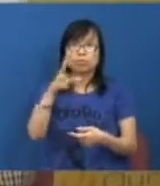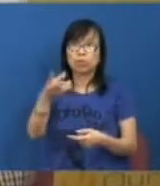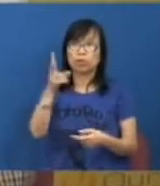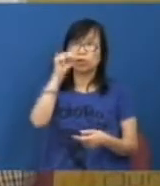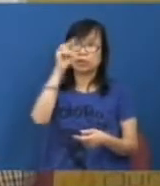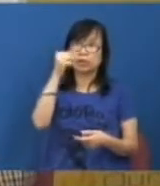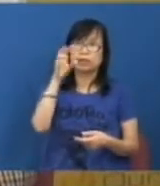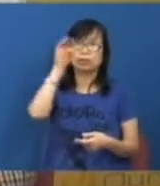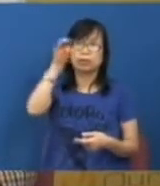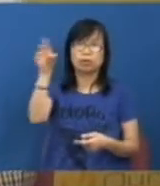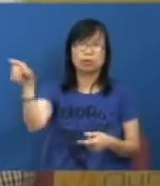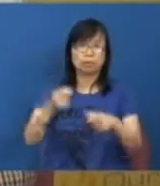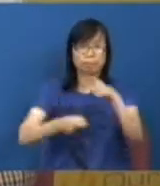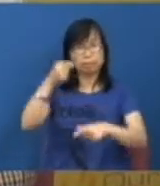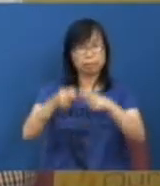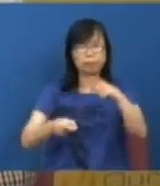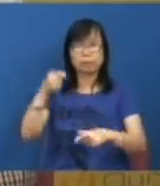就真係好唔公道啊！因為